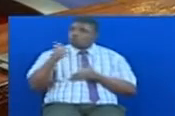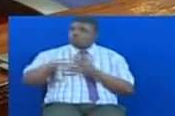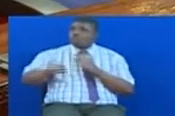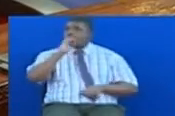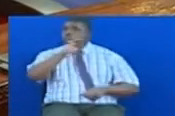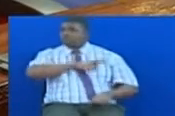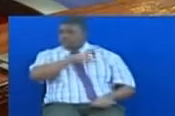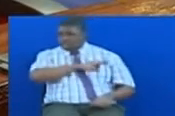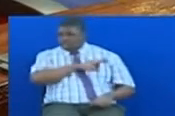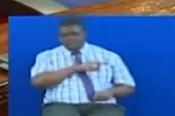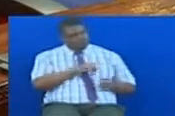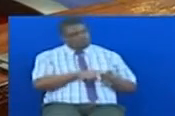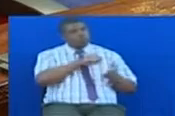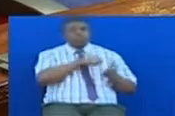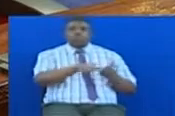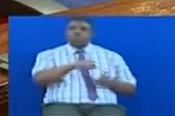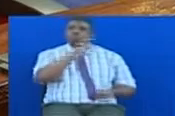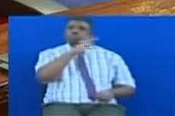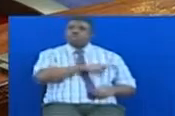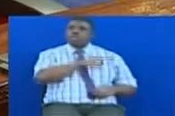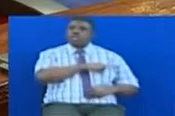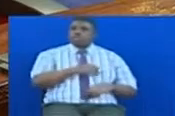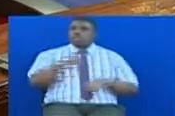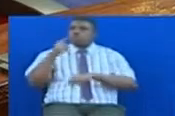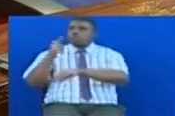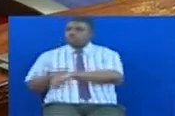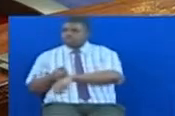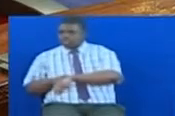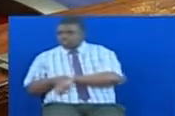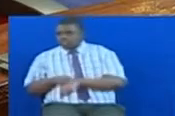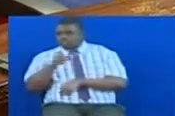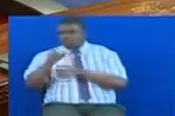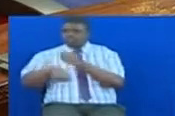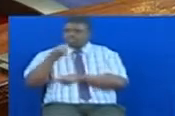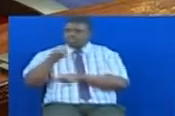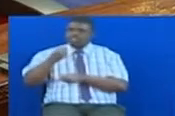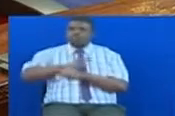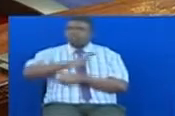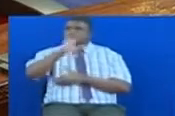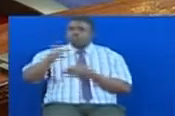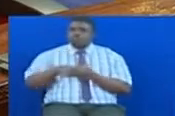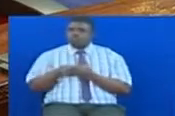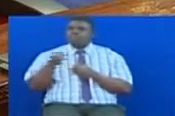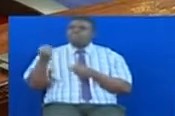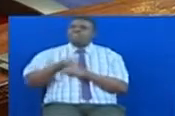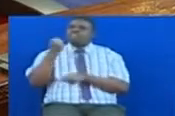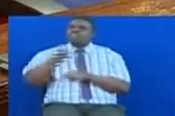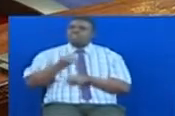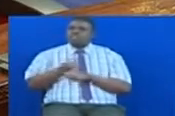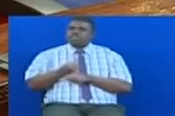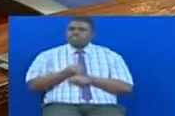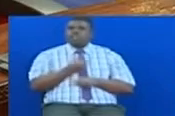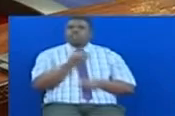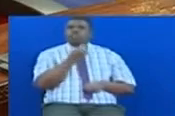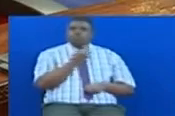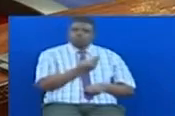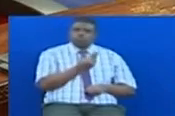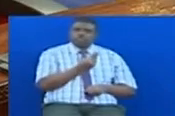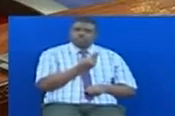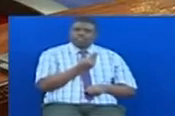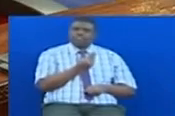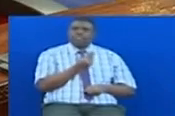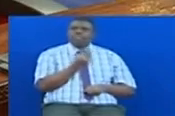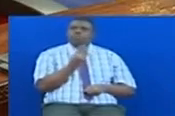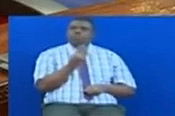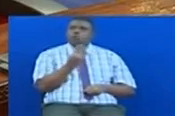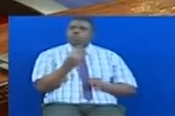mshahara, tena kulipwa mshahara kwa wakati, na watumishi wa umma wote wamekuwa wakifanya kazi 24/7 wakitoa